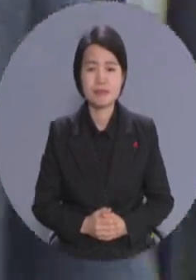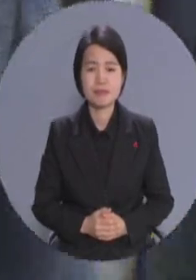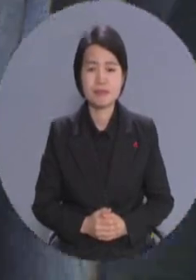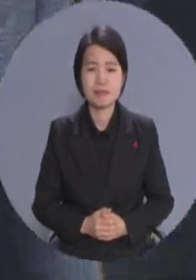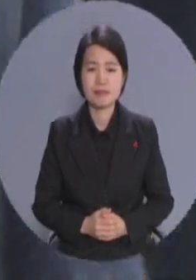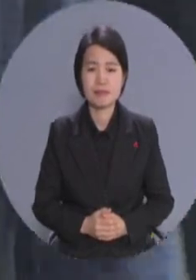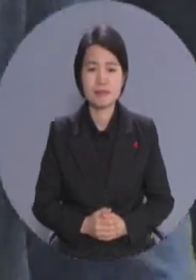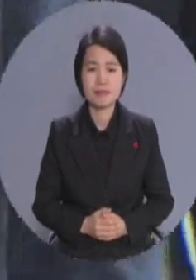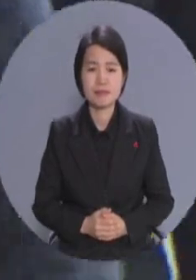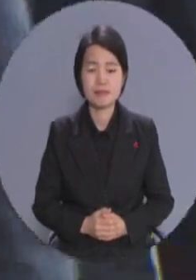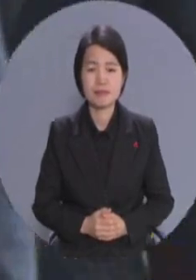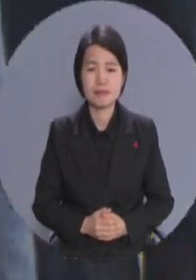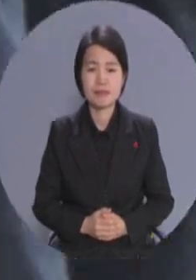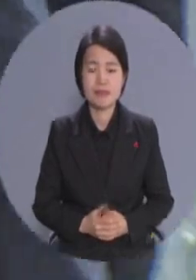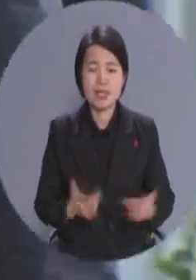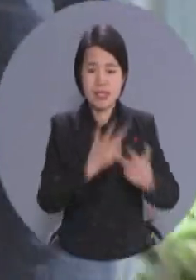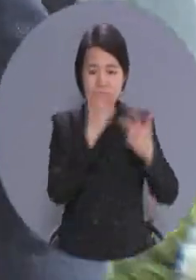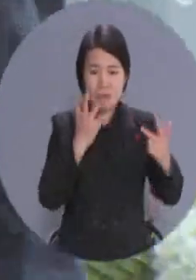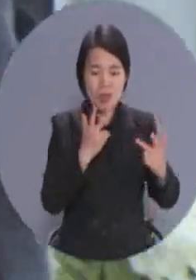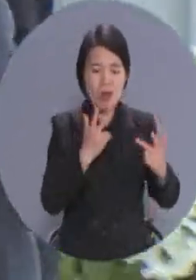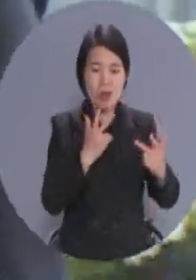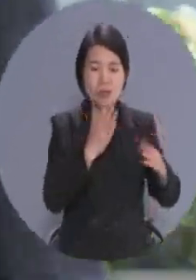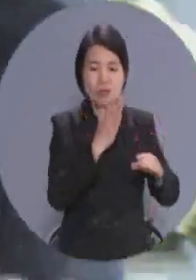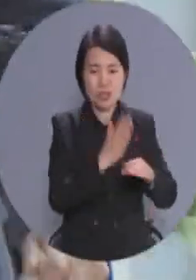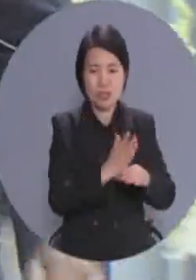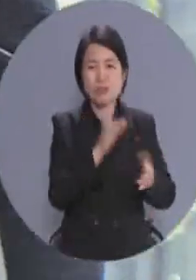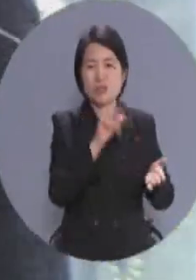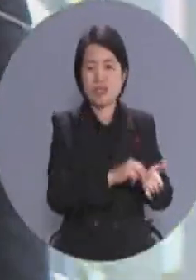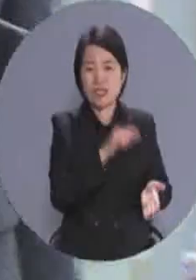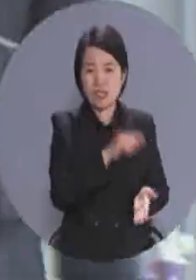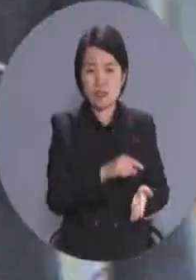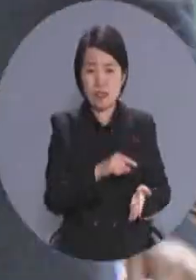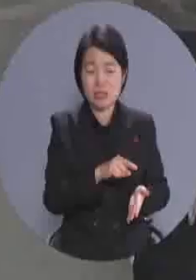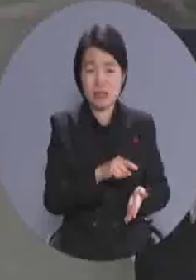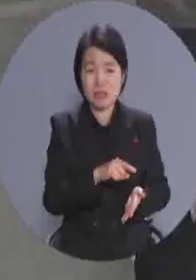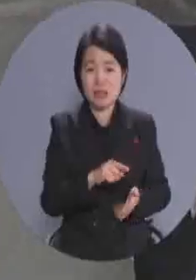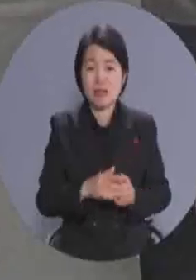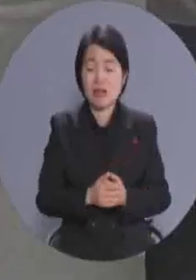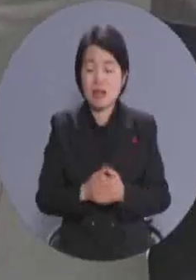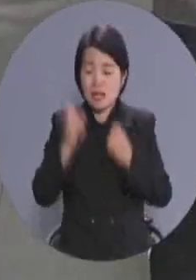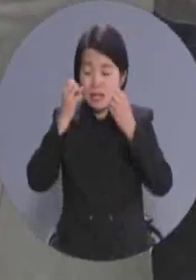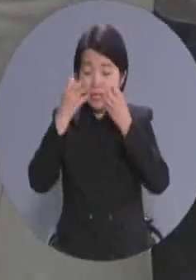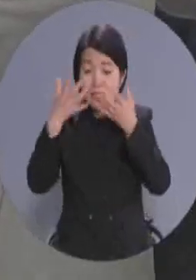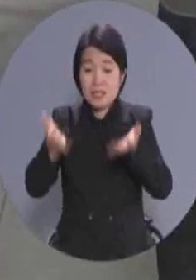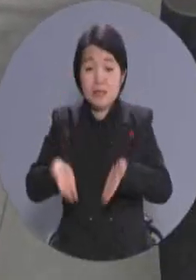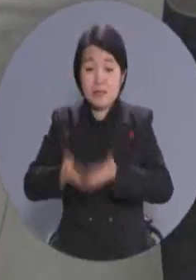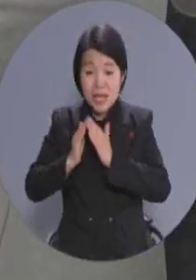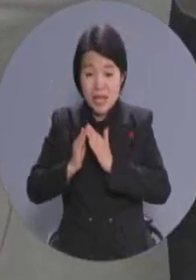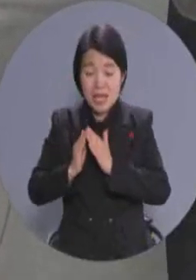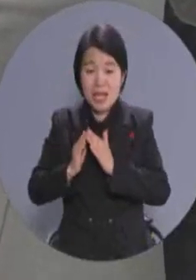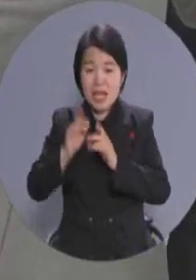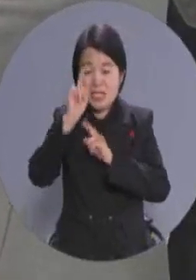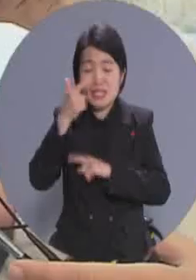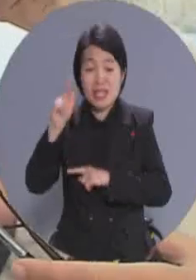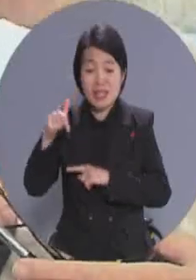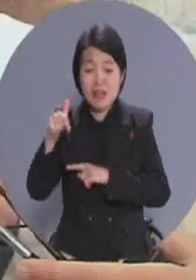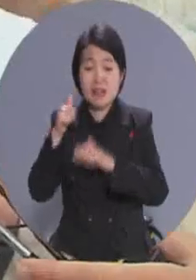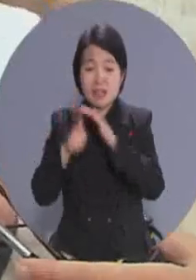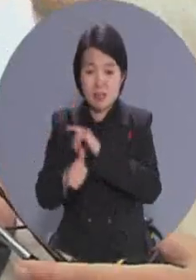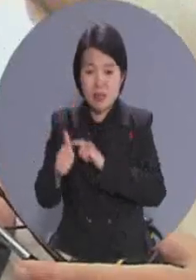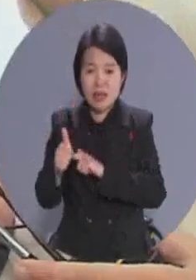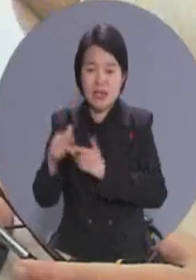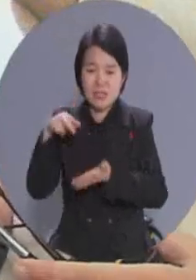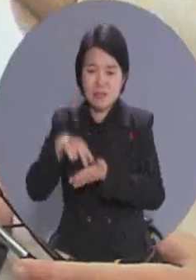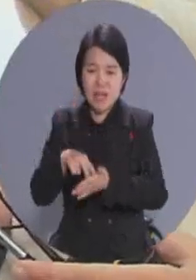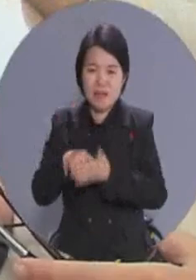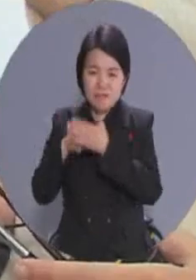기자입니다 이재명 사당화를 지적하며 신당 창당을 선언했던이 민주당 전대표가 강경한 입장을 히지